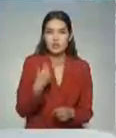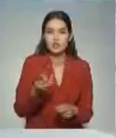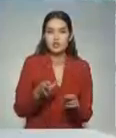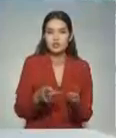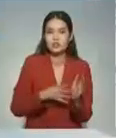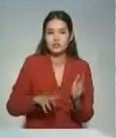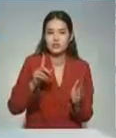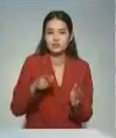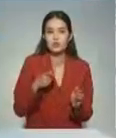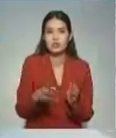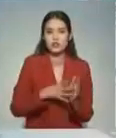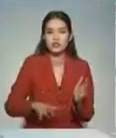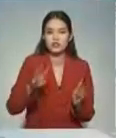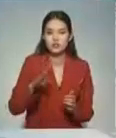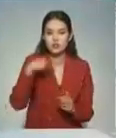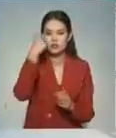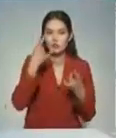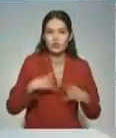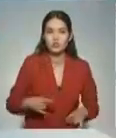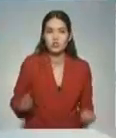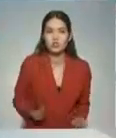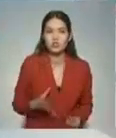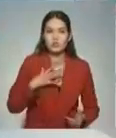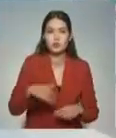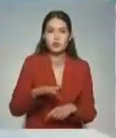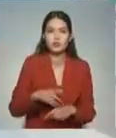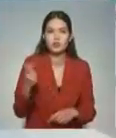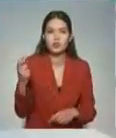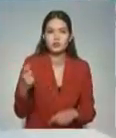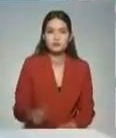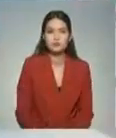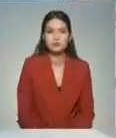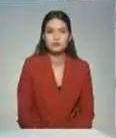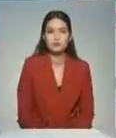1991 и 1994 годов рождения, оба жители города Экибастуза.